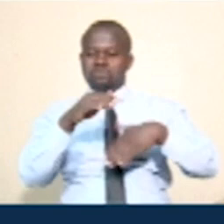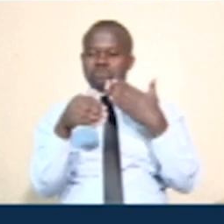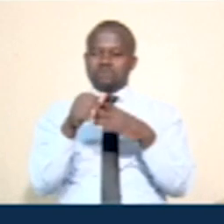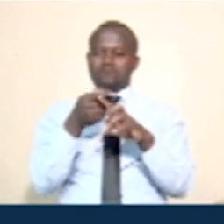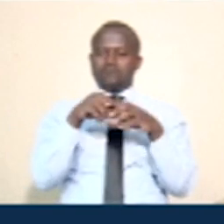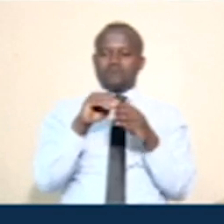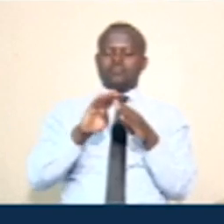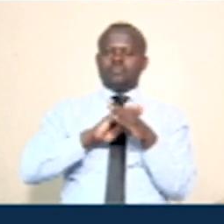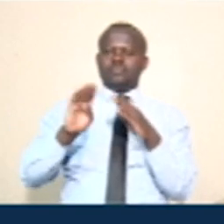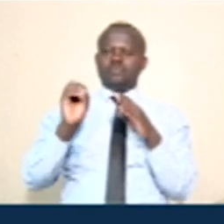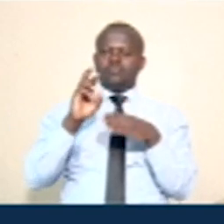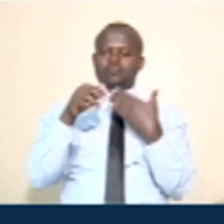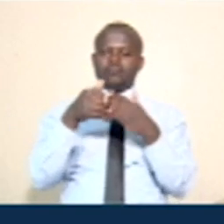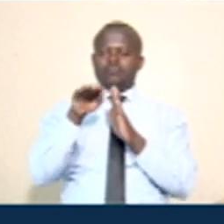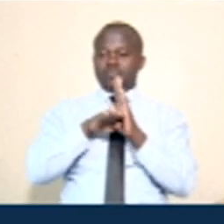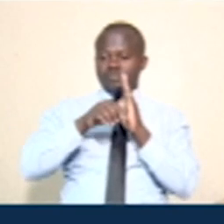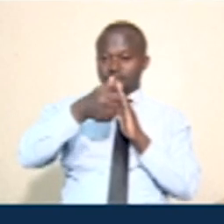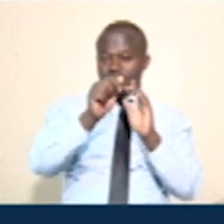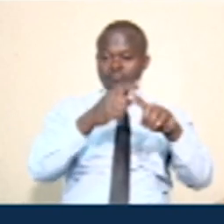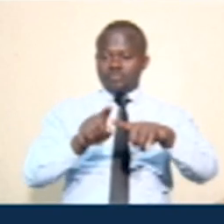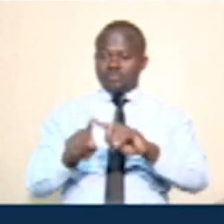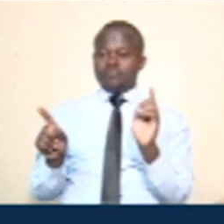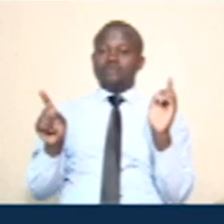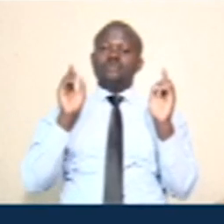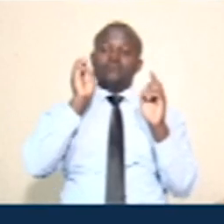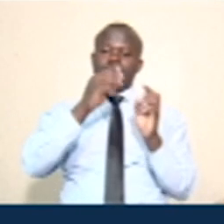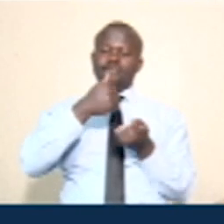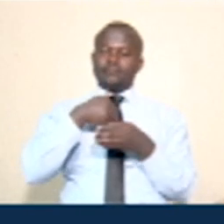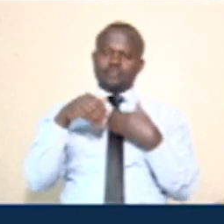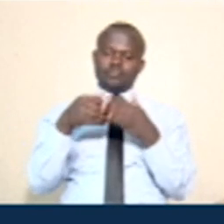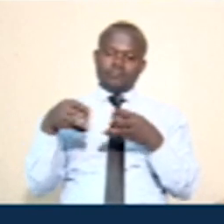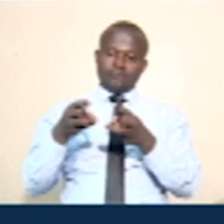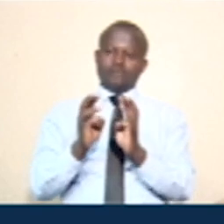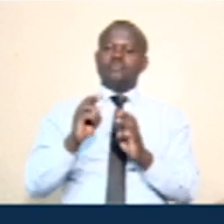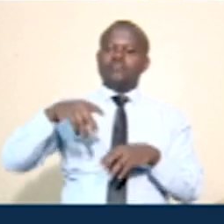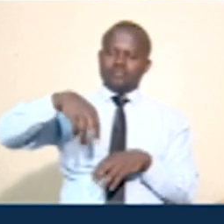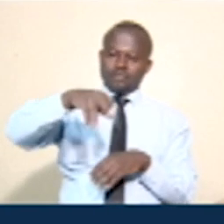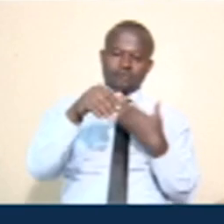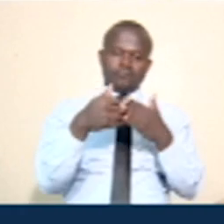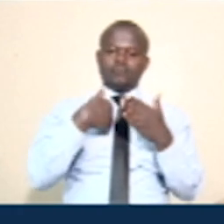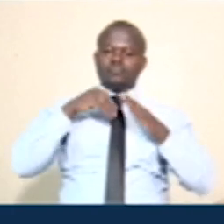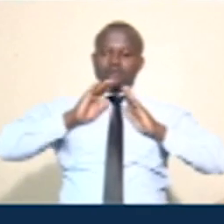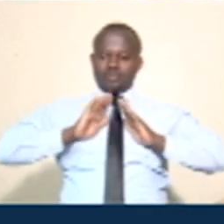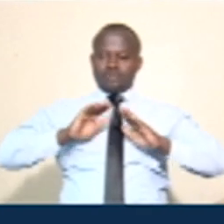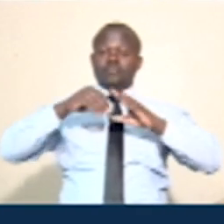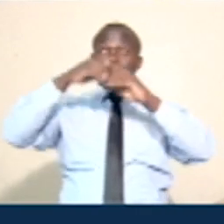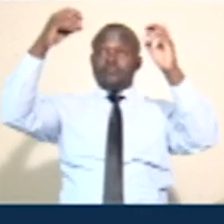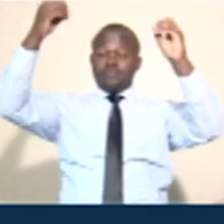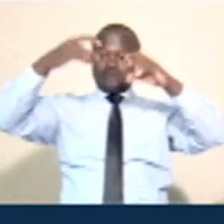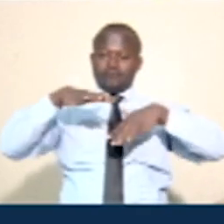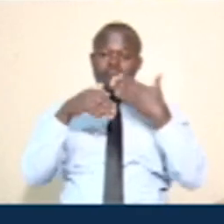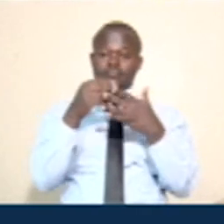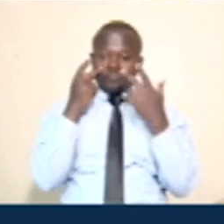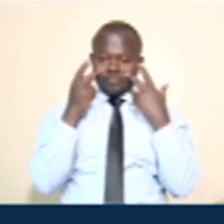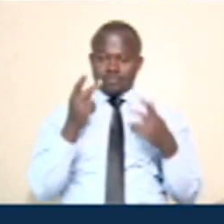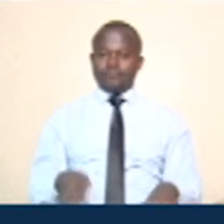bava muri business cyangwa se muri gahunda zabo zitandukanye bazaba bafite uko bagenda bazaba bafite umutekano bazaba bamurikiwe bazaba